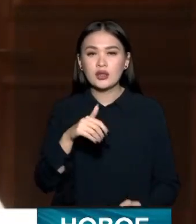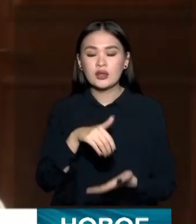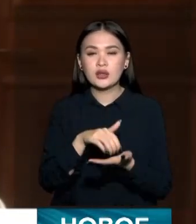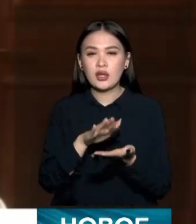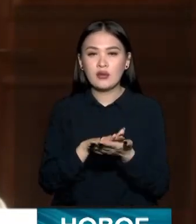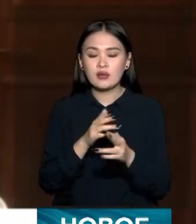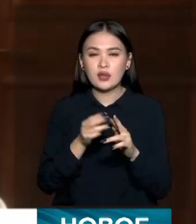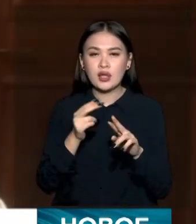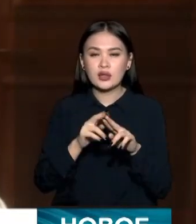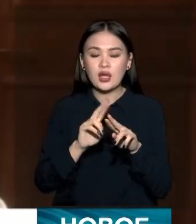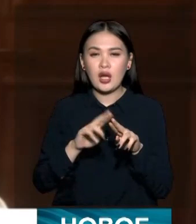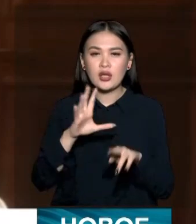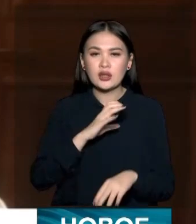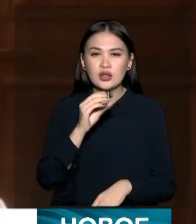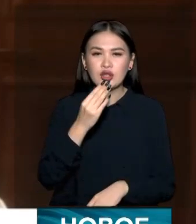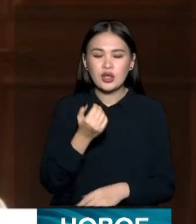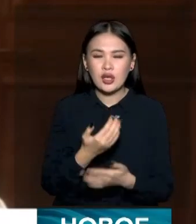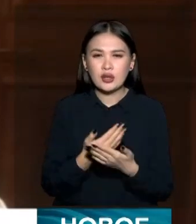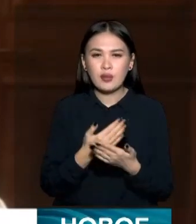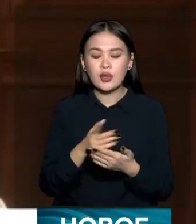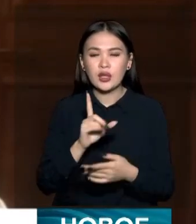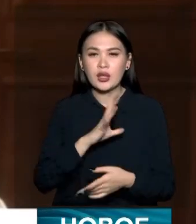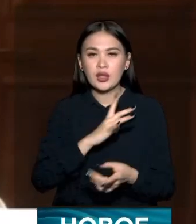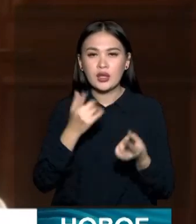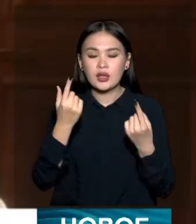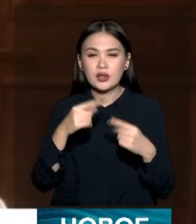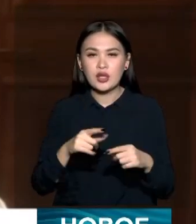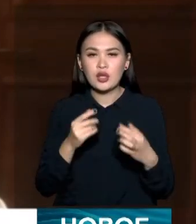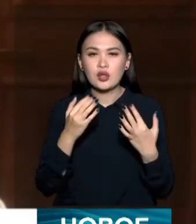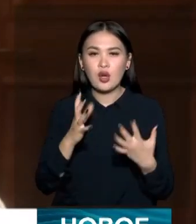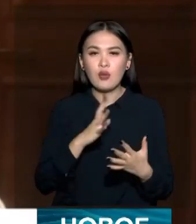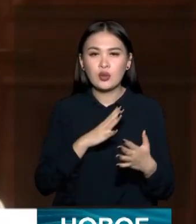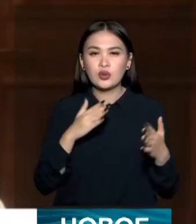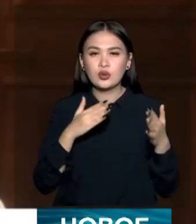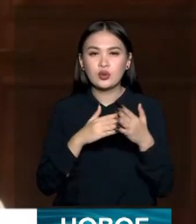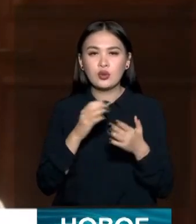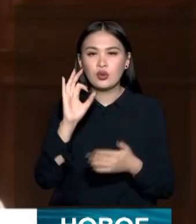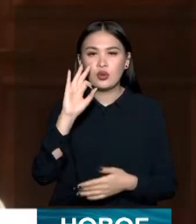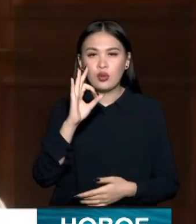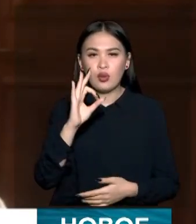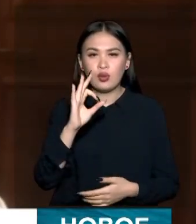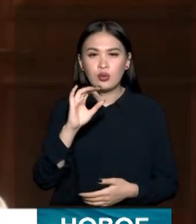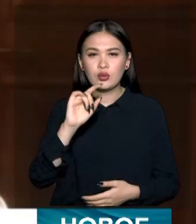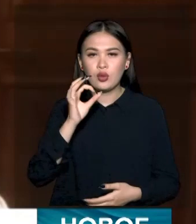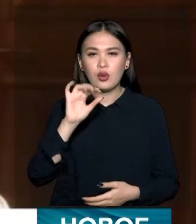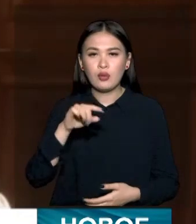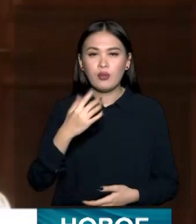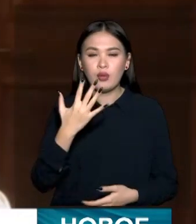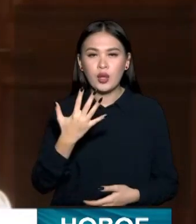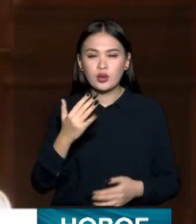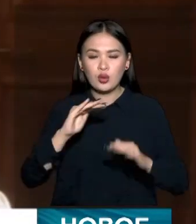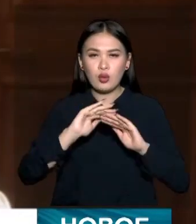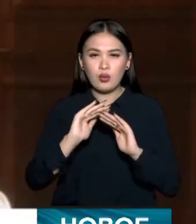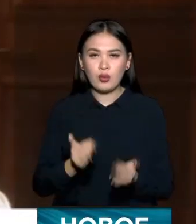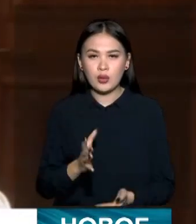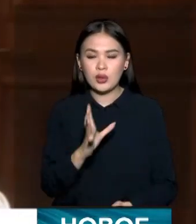идет вниз, вот как там в США они боролись с кризисом, с ковидом, она почти до нуля упала, до 0,5%. То